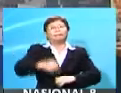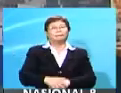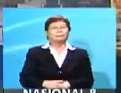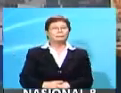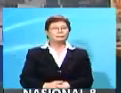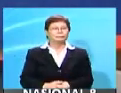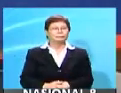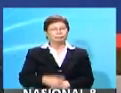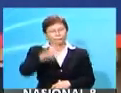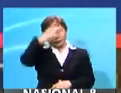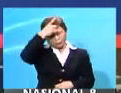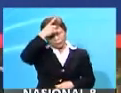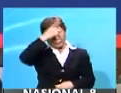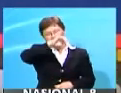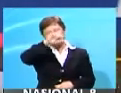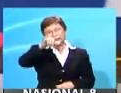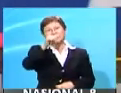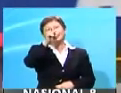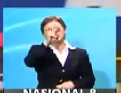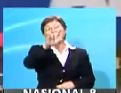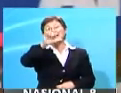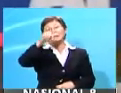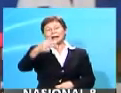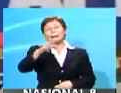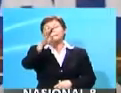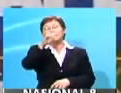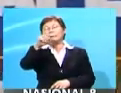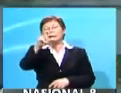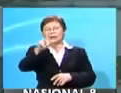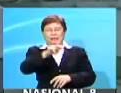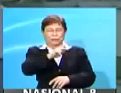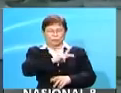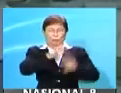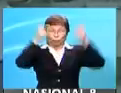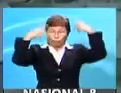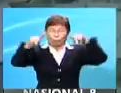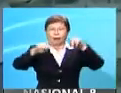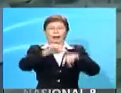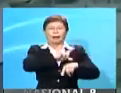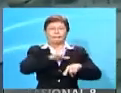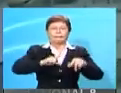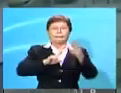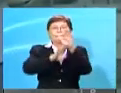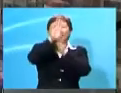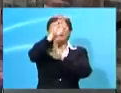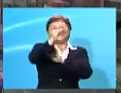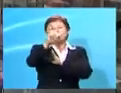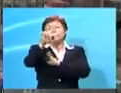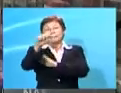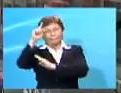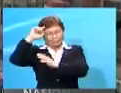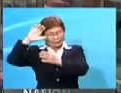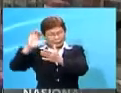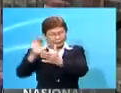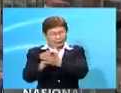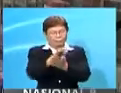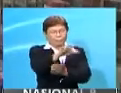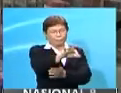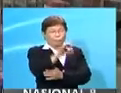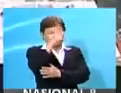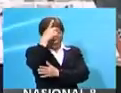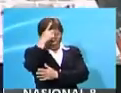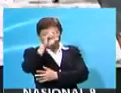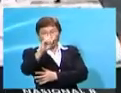efektif Datuk jalilah yang juga merupakan bekas ketua pengarah lembaga pembangunan pelapuran Mia Maida yakin pelantikan Datuk